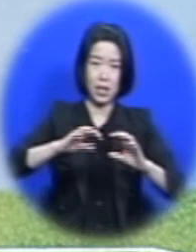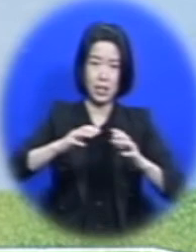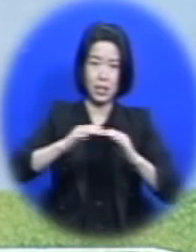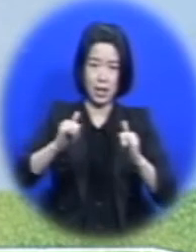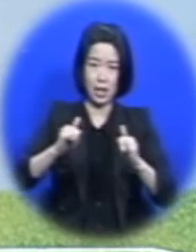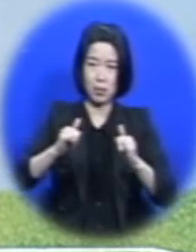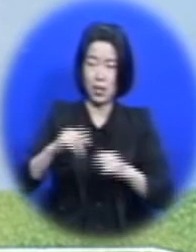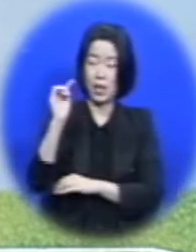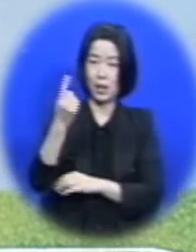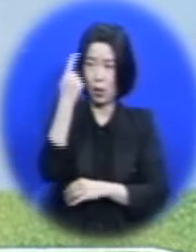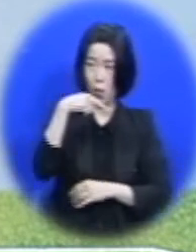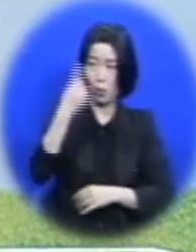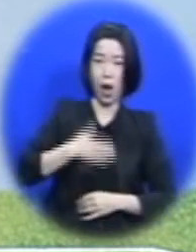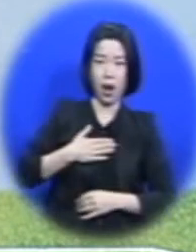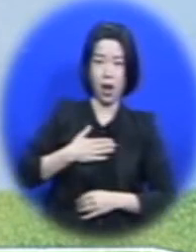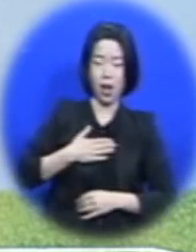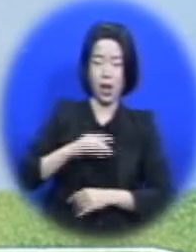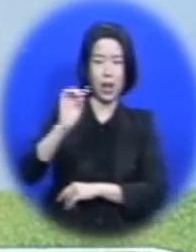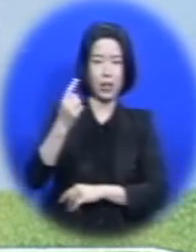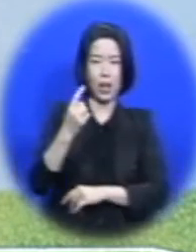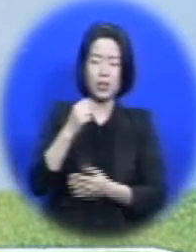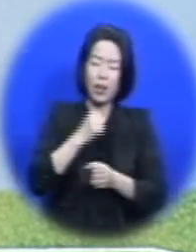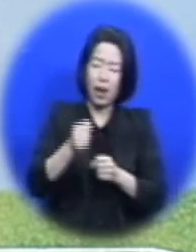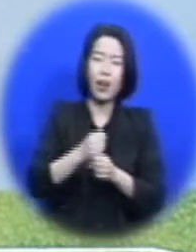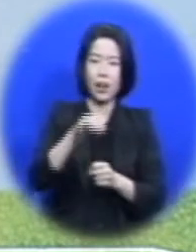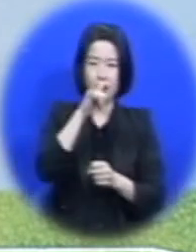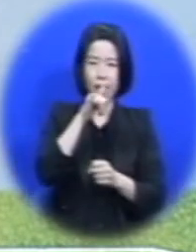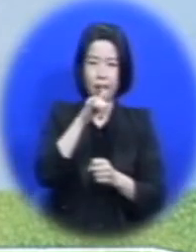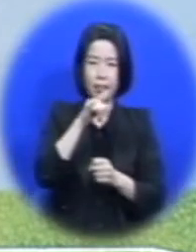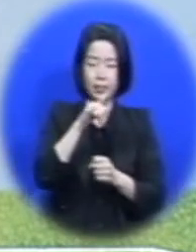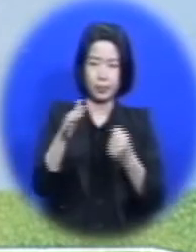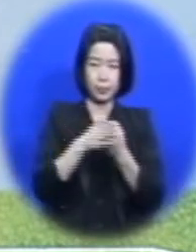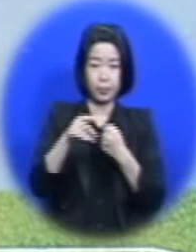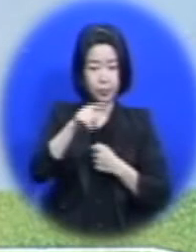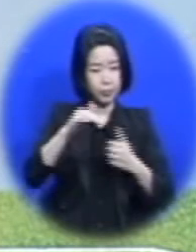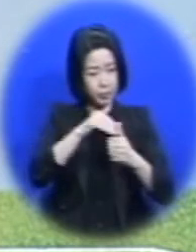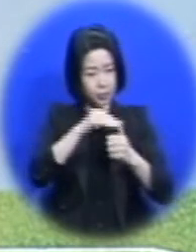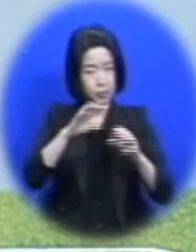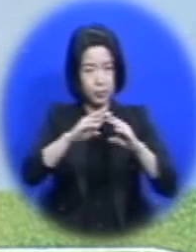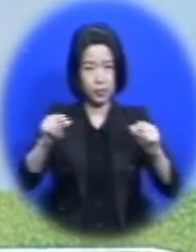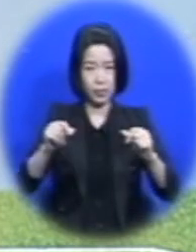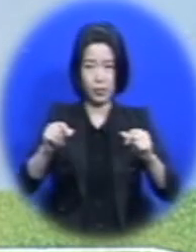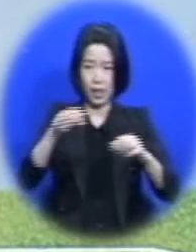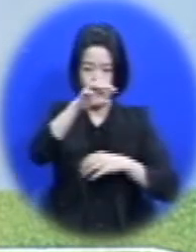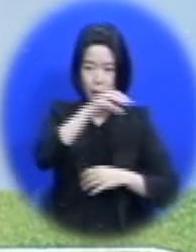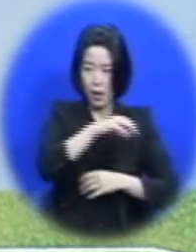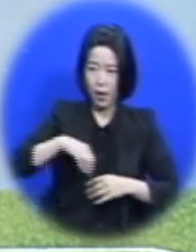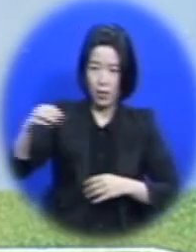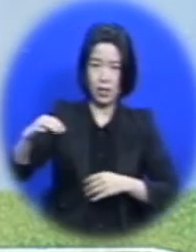생겼어요 다윗이 얼마나 난감 했겠습니까 그래서 그 블레셋 사람들이 사방에서 다윗을